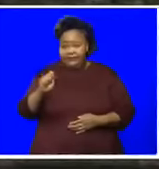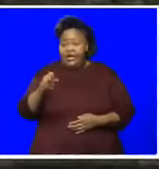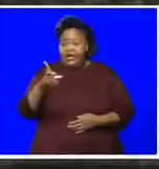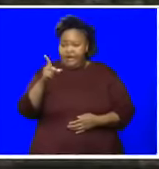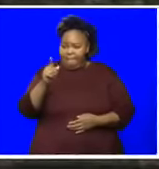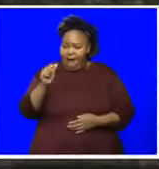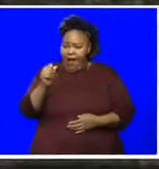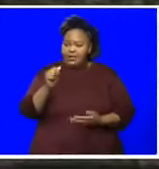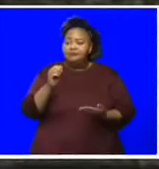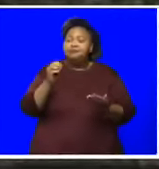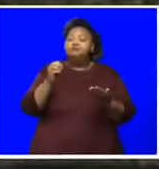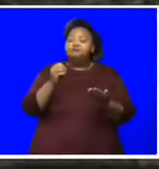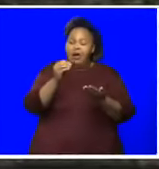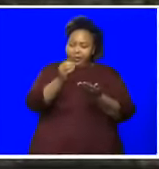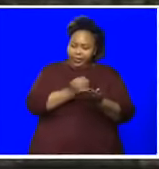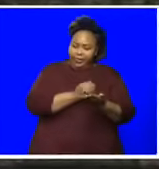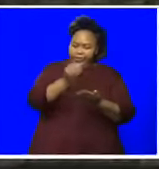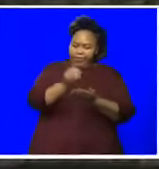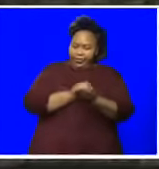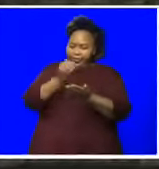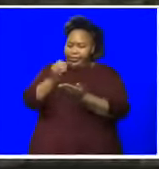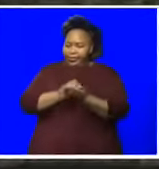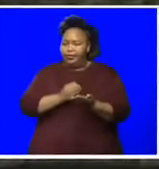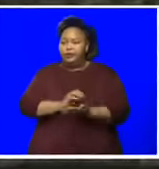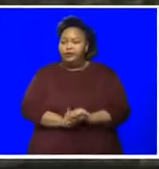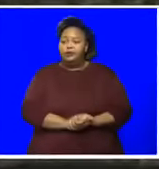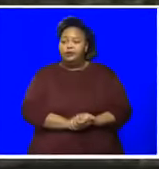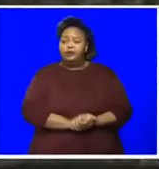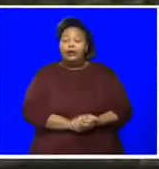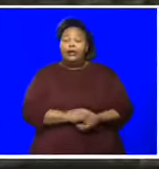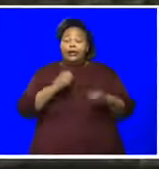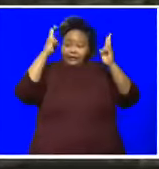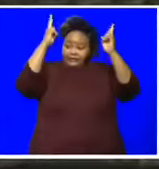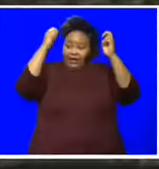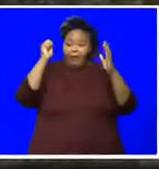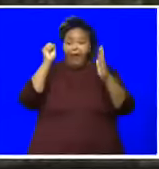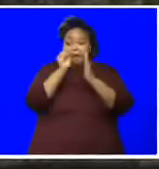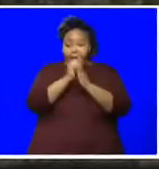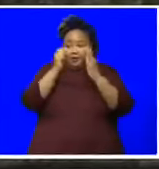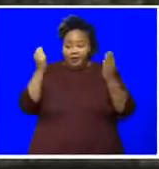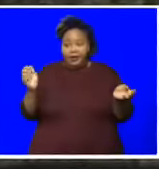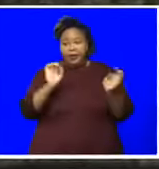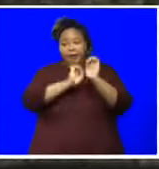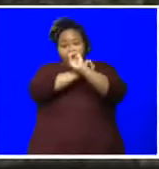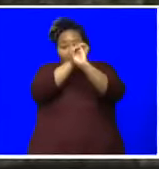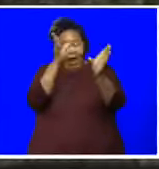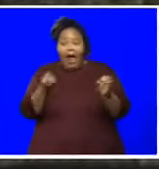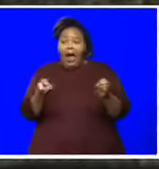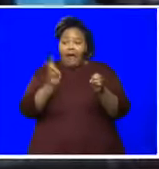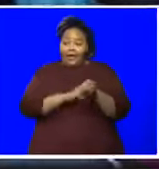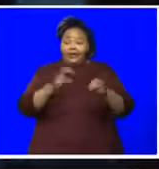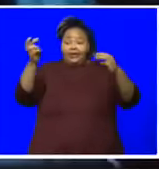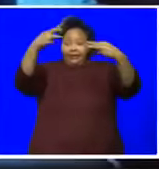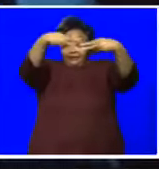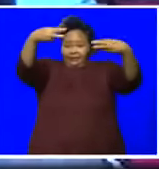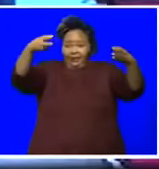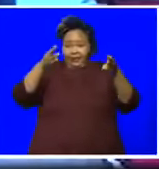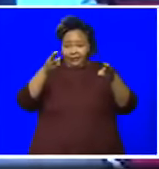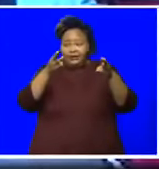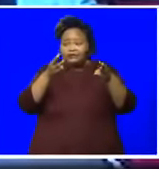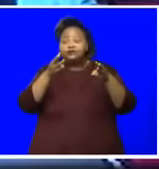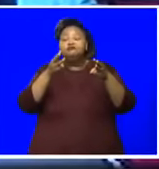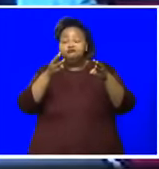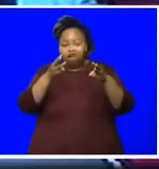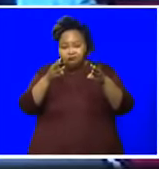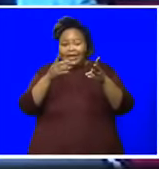ngisho emaphepheni eMaswati asangene nala ePhalamende ingenile chairperson